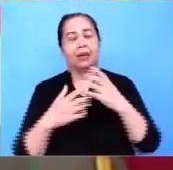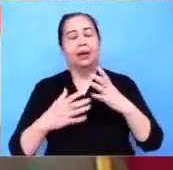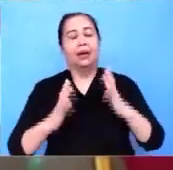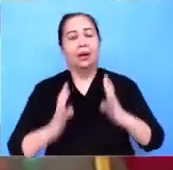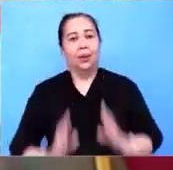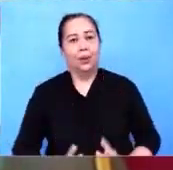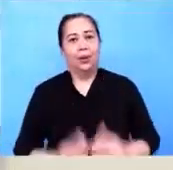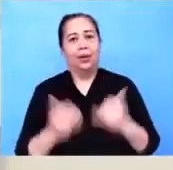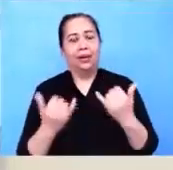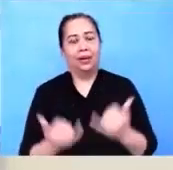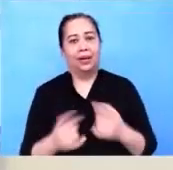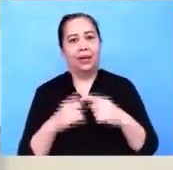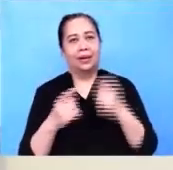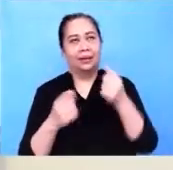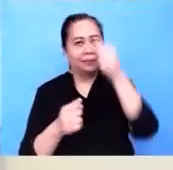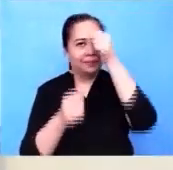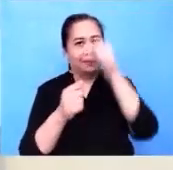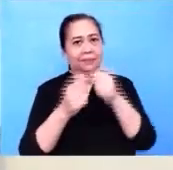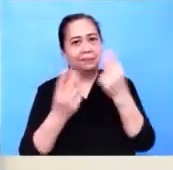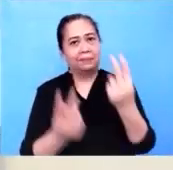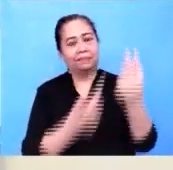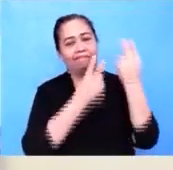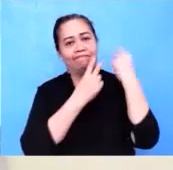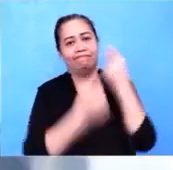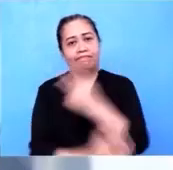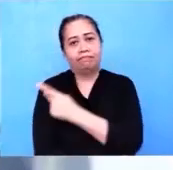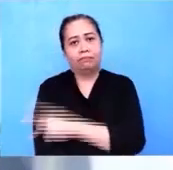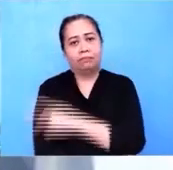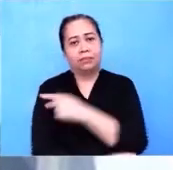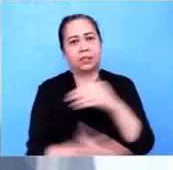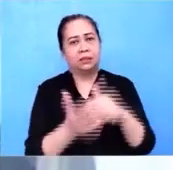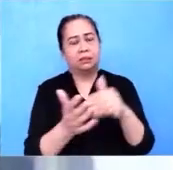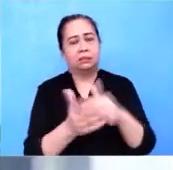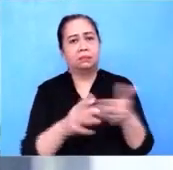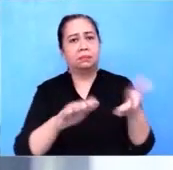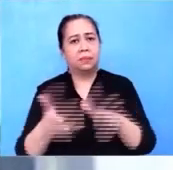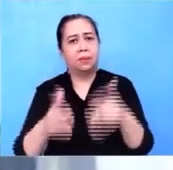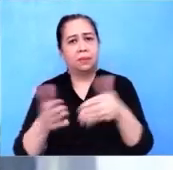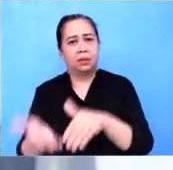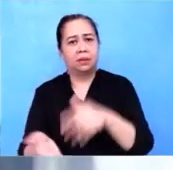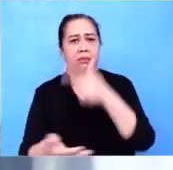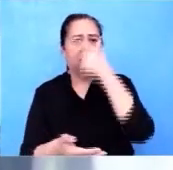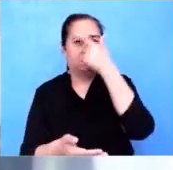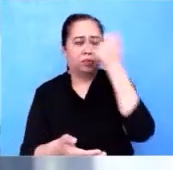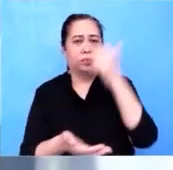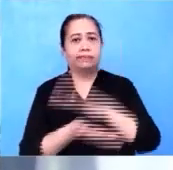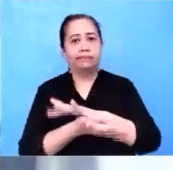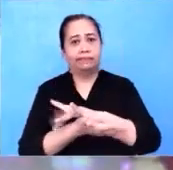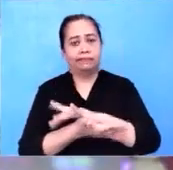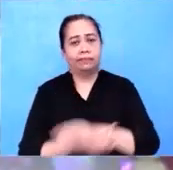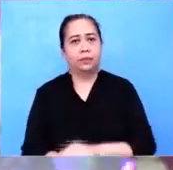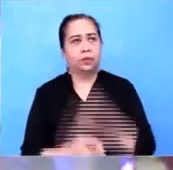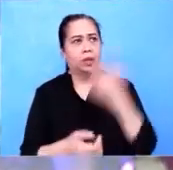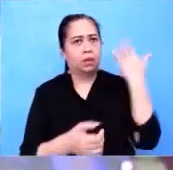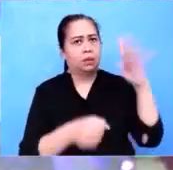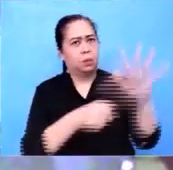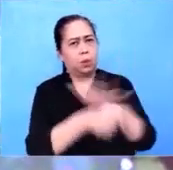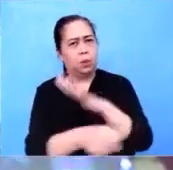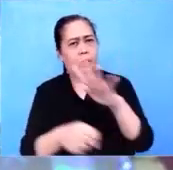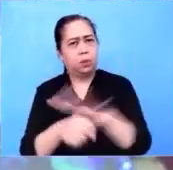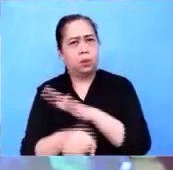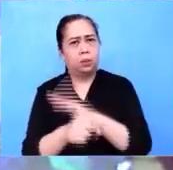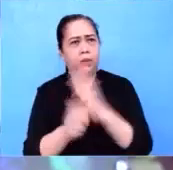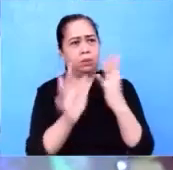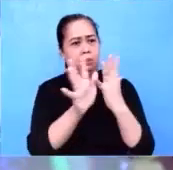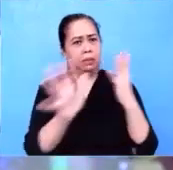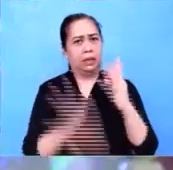habang inaalala ang mga pasyente nilang sunod-sunod na namamatay dahil sa COVID-19. Siksikan yung dami, yung pila sa baba. Puno